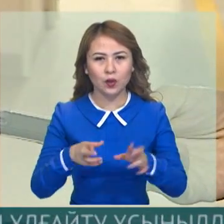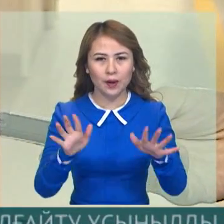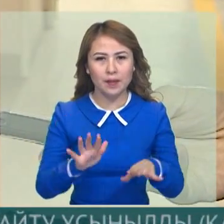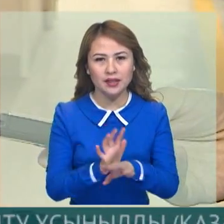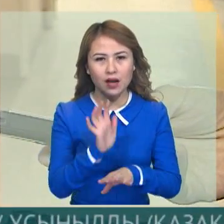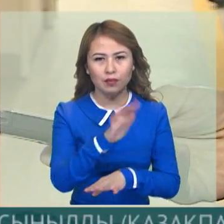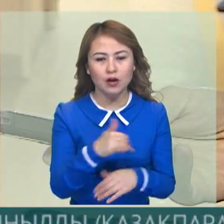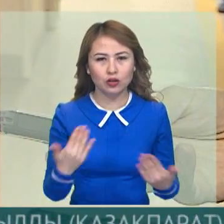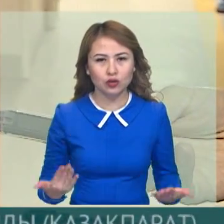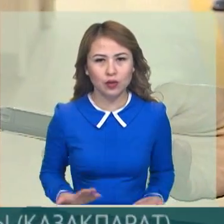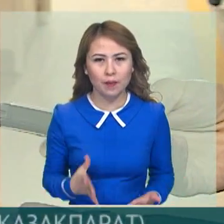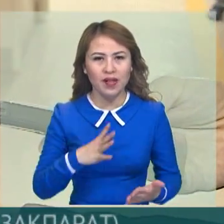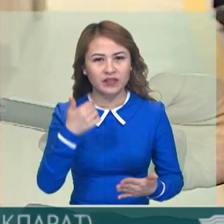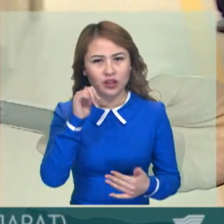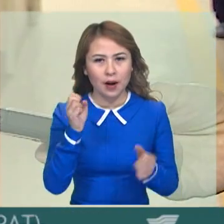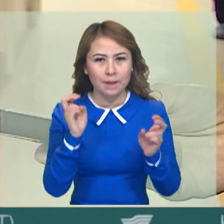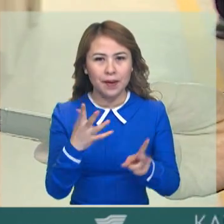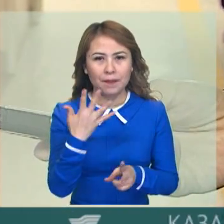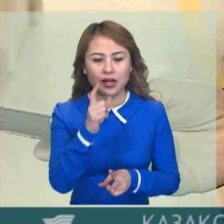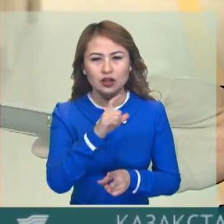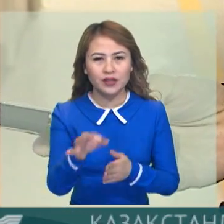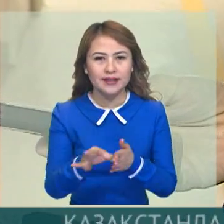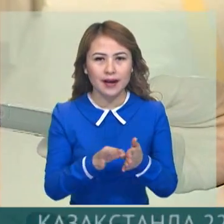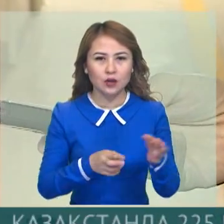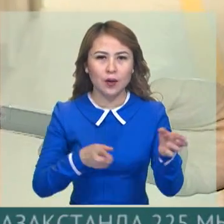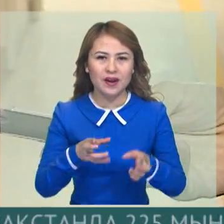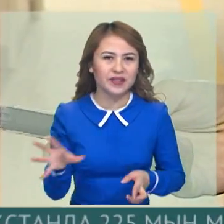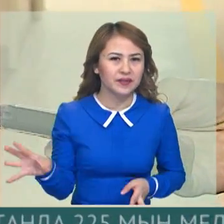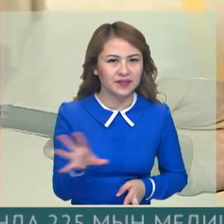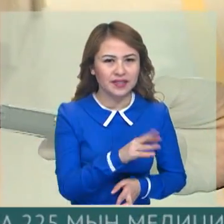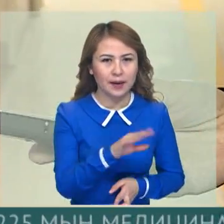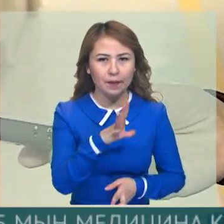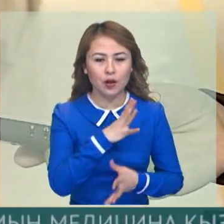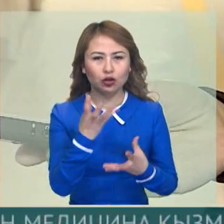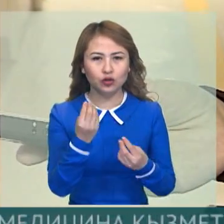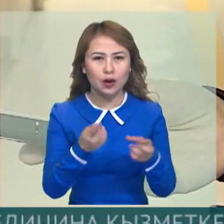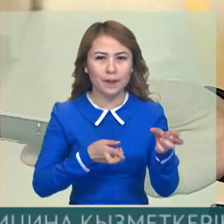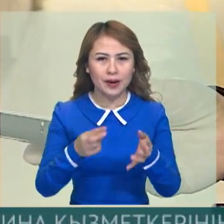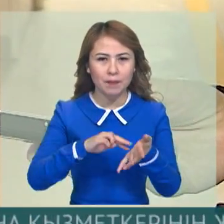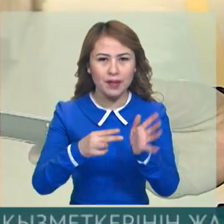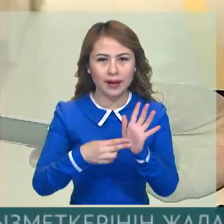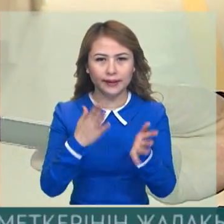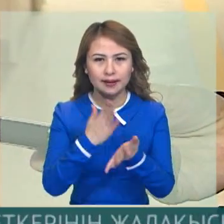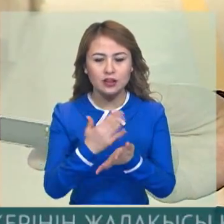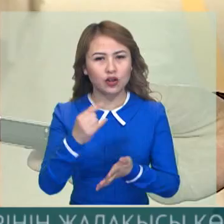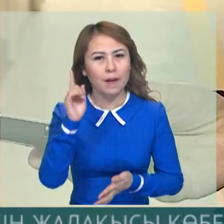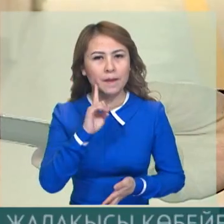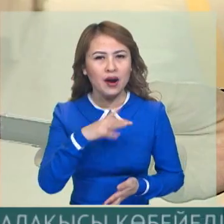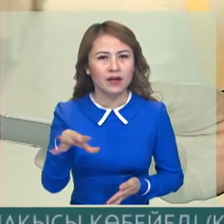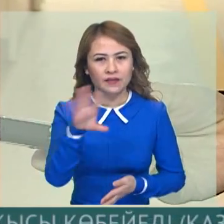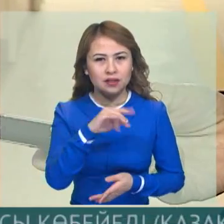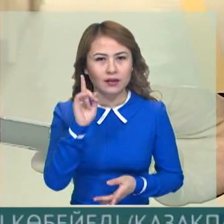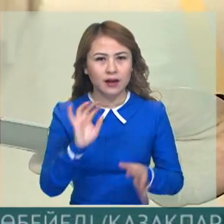Кеше өмірлеріне қауіп төнген соң 5 науқасқа шұғыл операция жасадық. Тағы бірнеше операция жасау жоспарланып отыр. Қазір барлығының